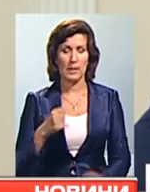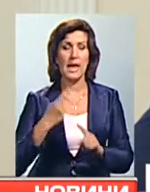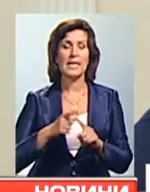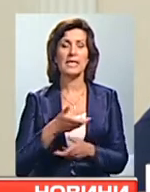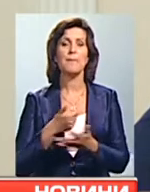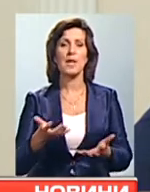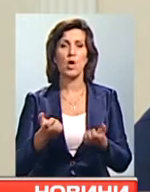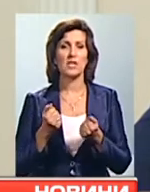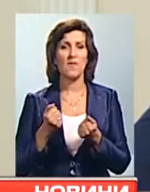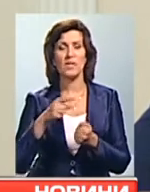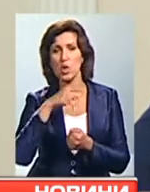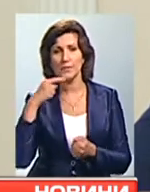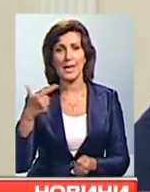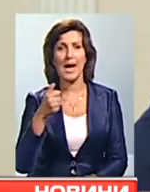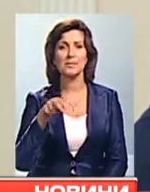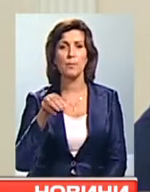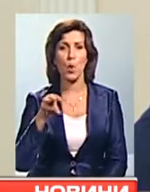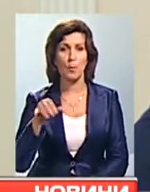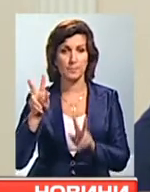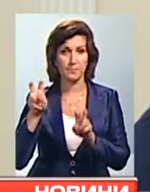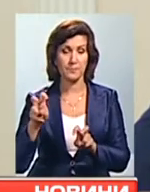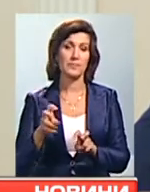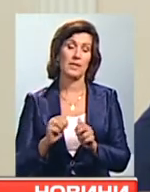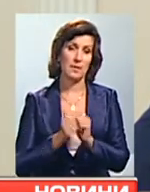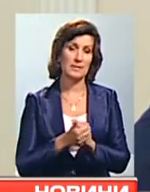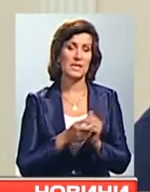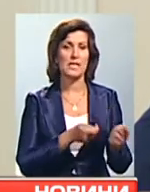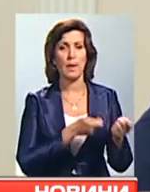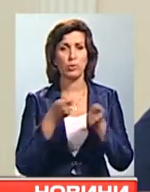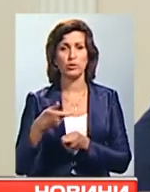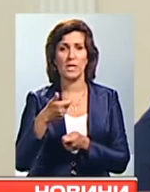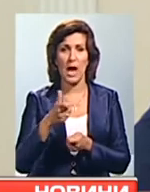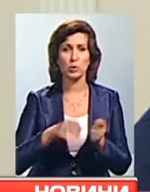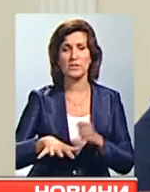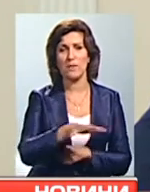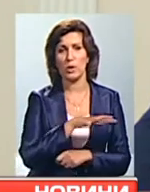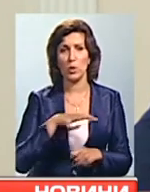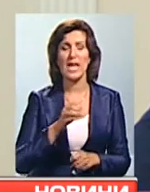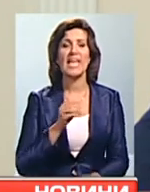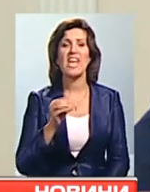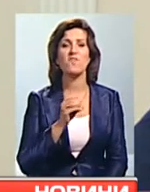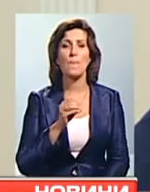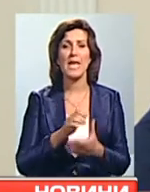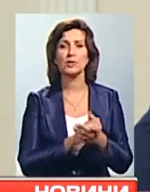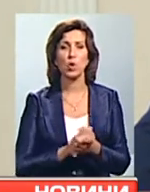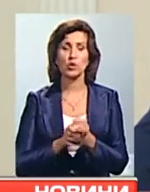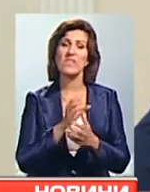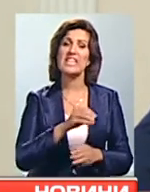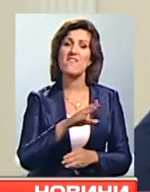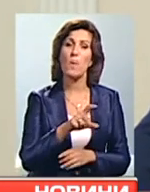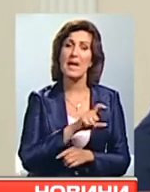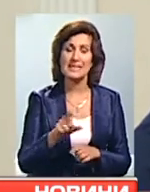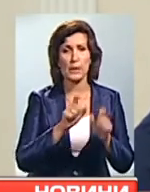який ми отримували від російського «Газпрома», ми замістили тепер на постачання газу з території Європейського Союзу, від